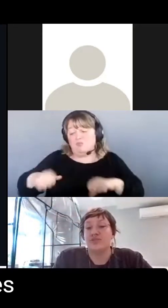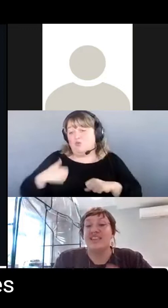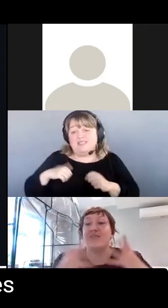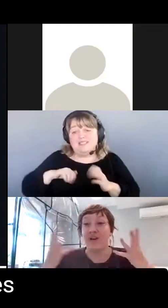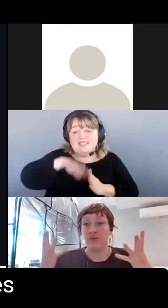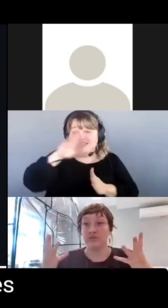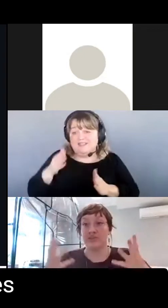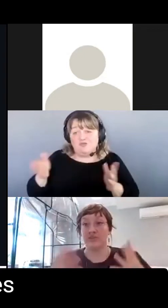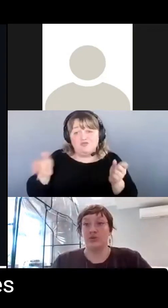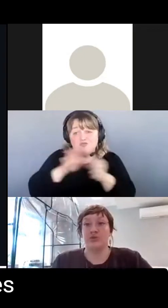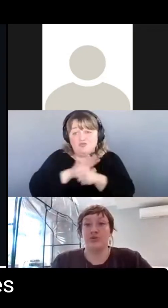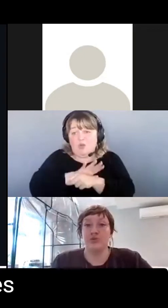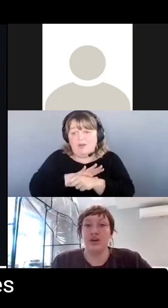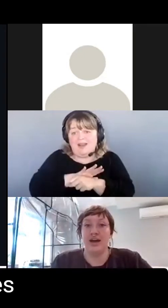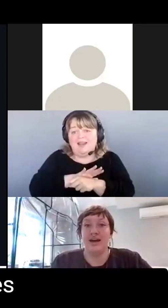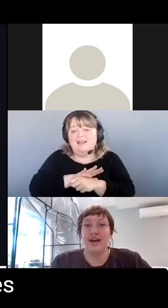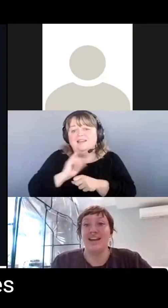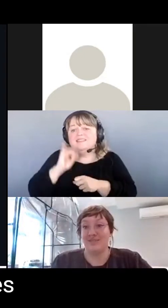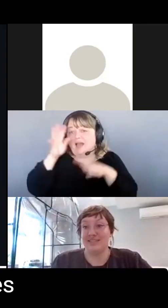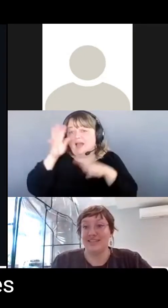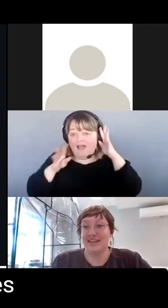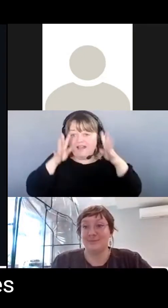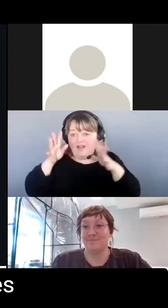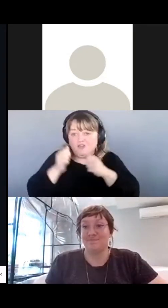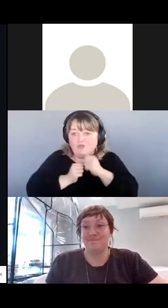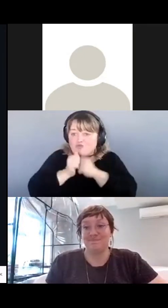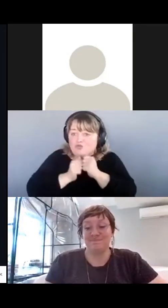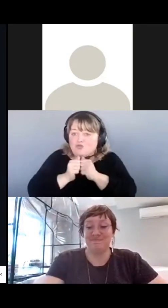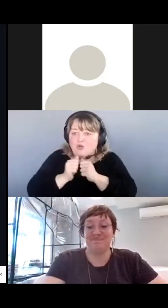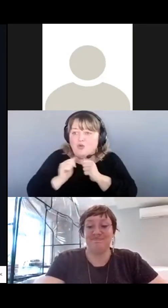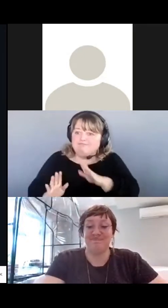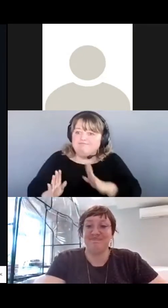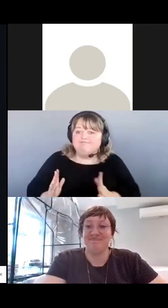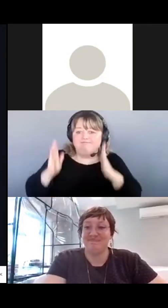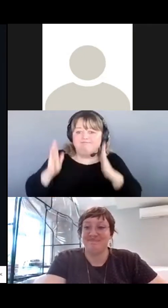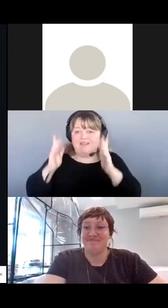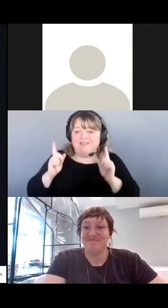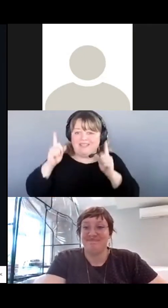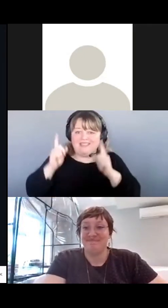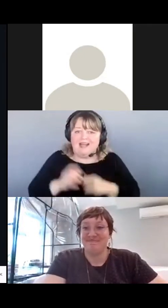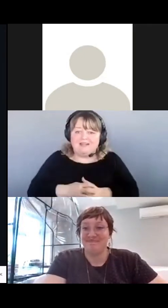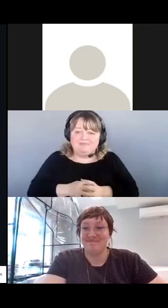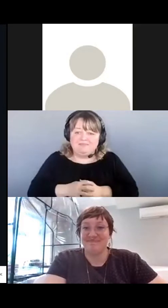lorsqu'on s'invente des structures à la verticale.